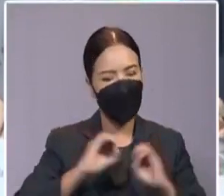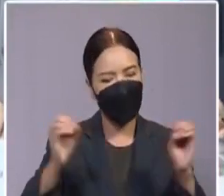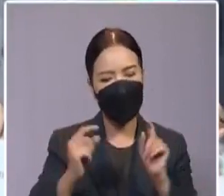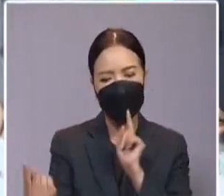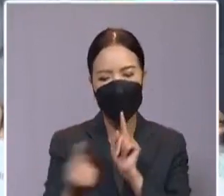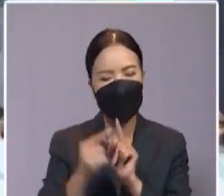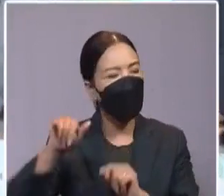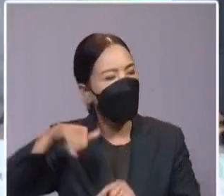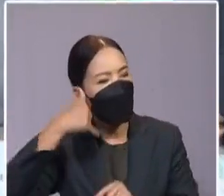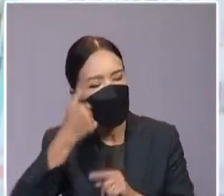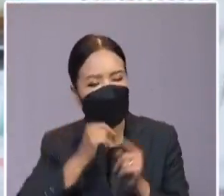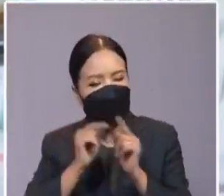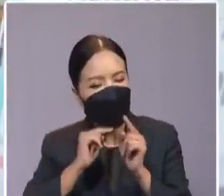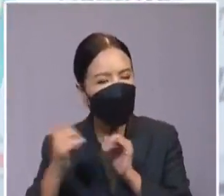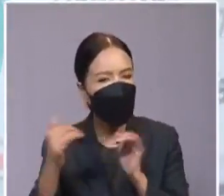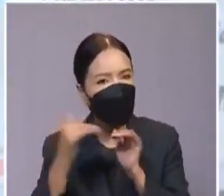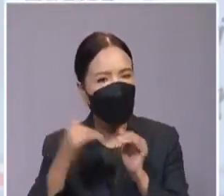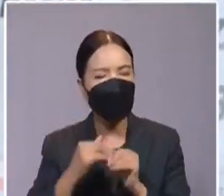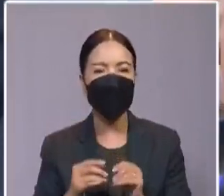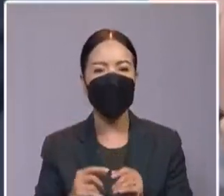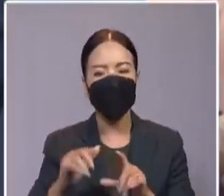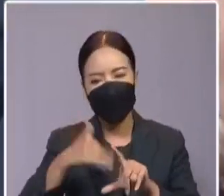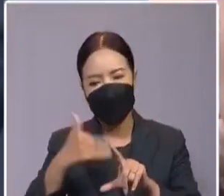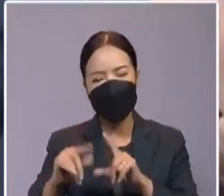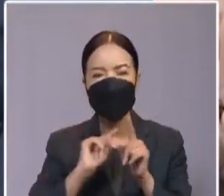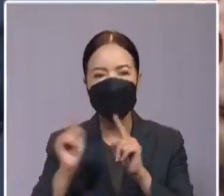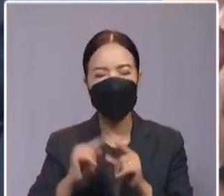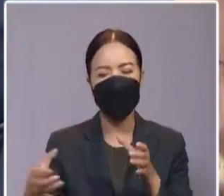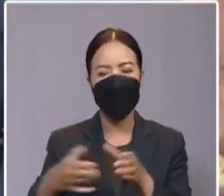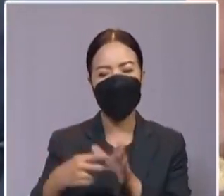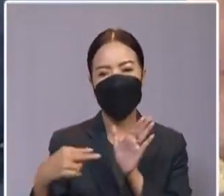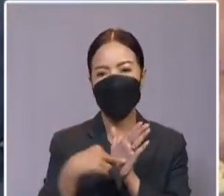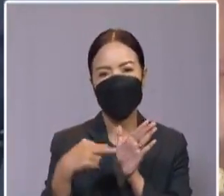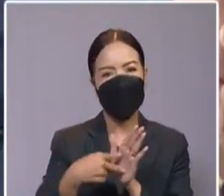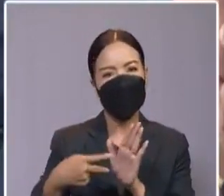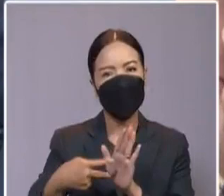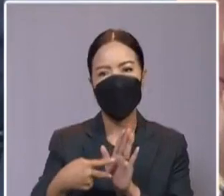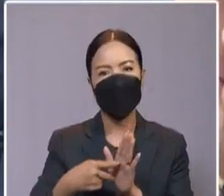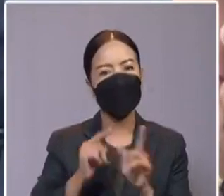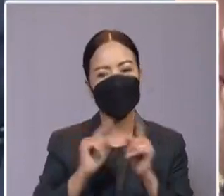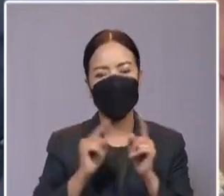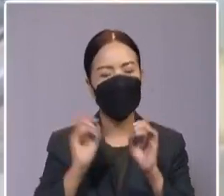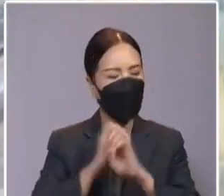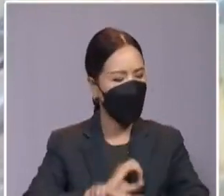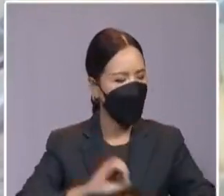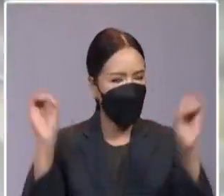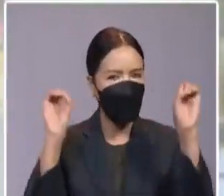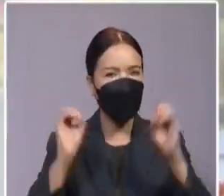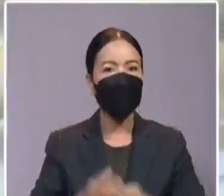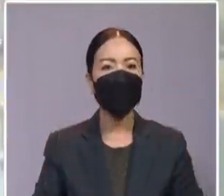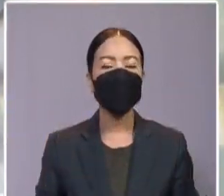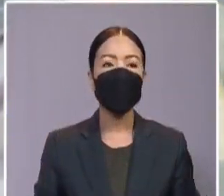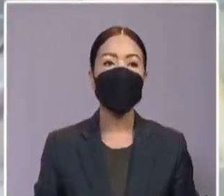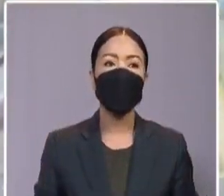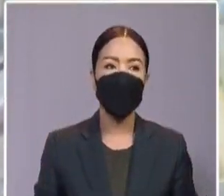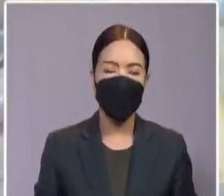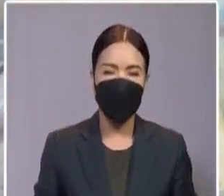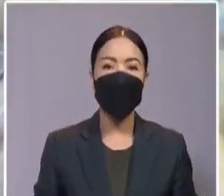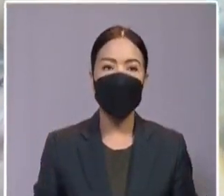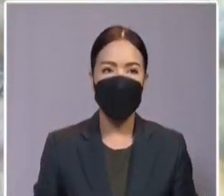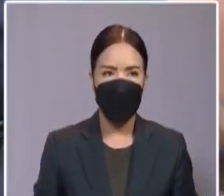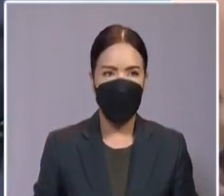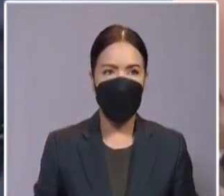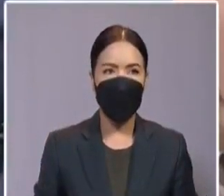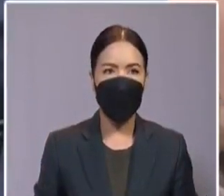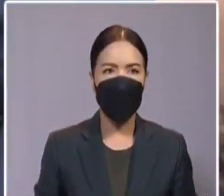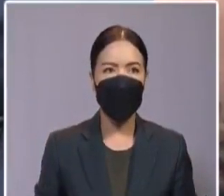คุยโทรศัพท์แล้วก็ไม่เคยคุย LINEนะคะกับพรรคก้าวไกลตามที่มีการกล่าวอ้างกันว่ามีการฮั้วว่าจะมีการโหวต